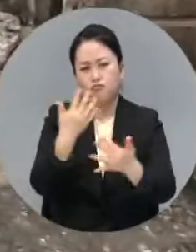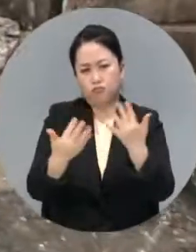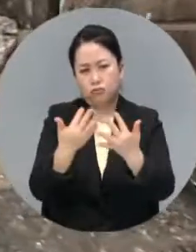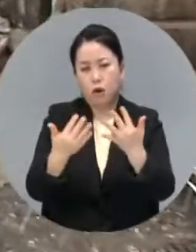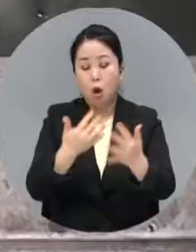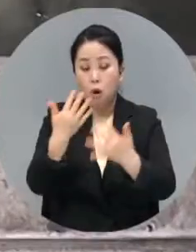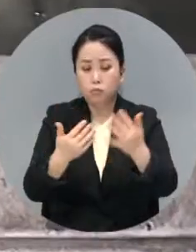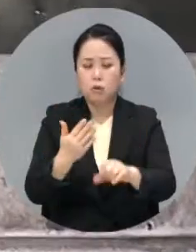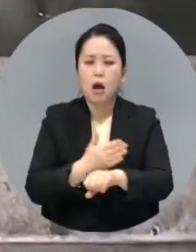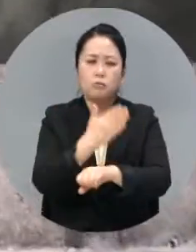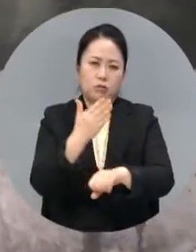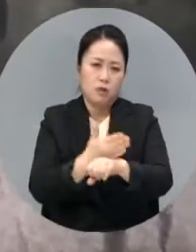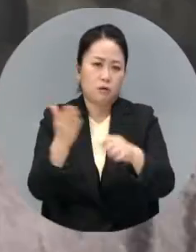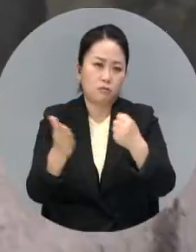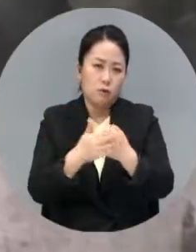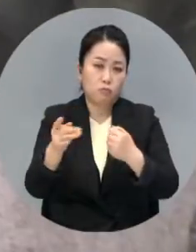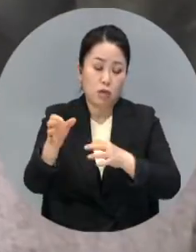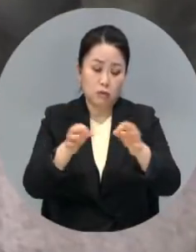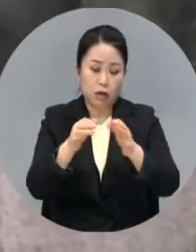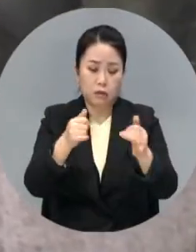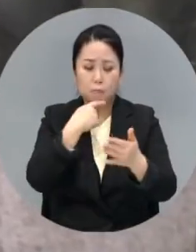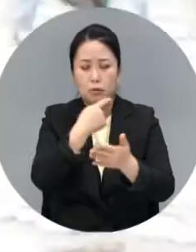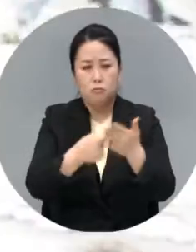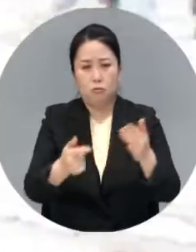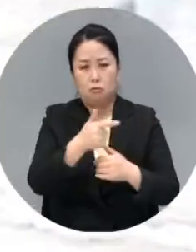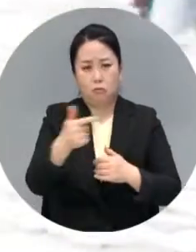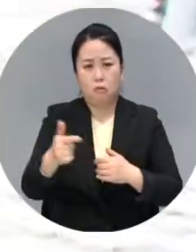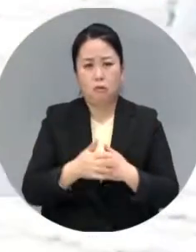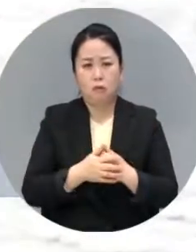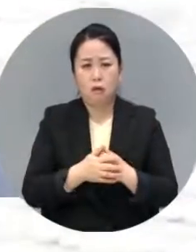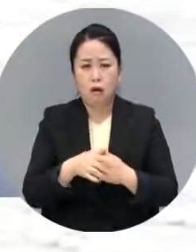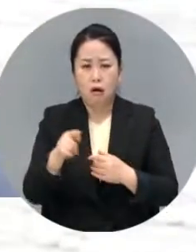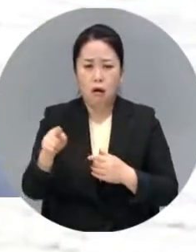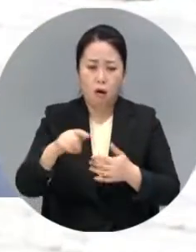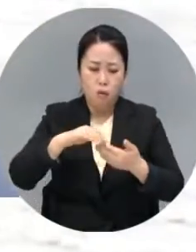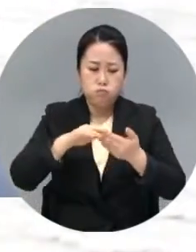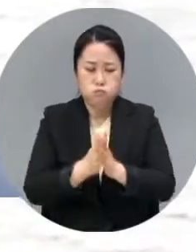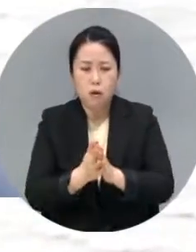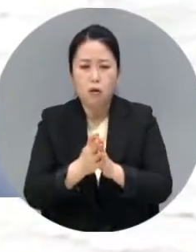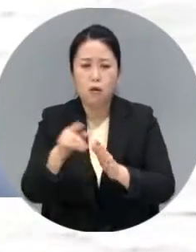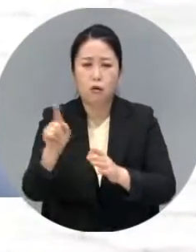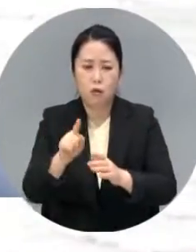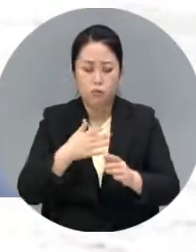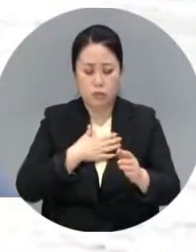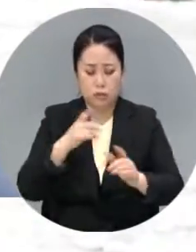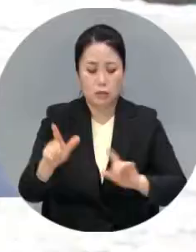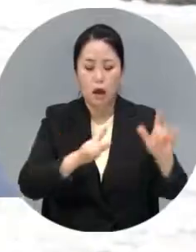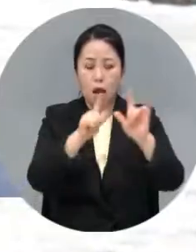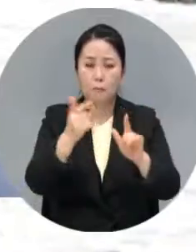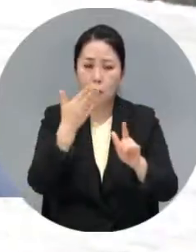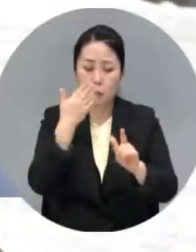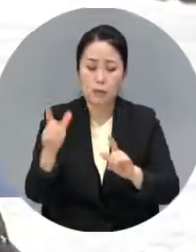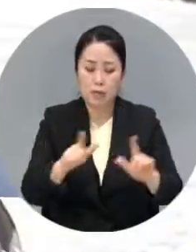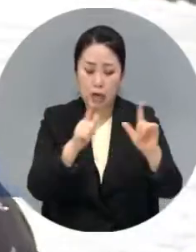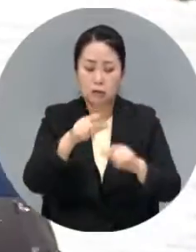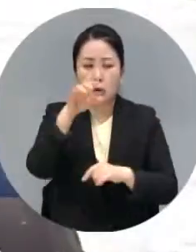상인들은 큰 피해를 입었습니다 이렇게 처참하게 우리의 삶이 터전이 이게